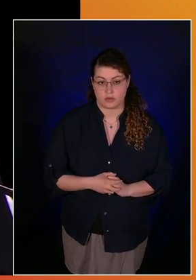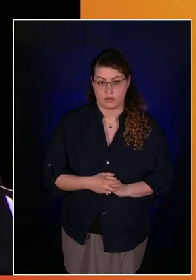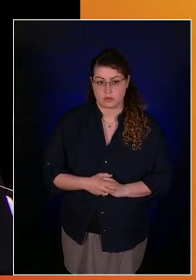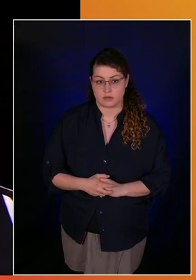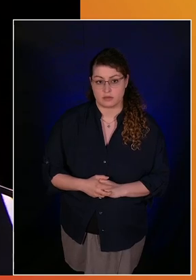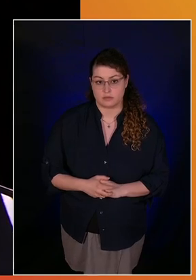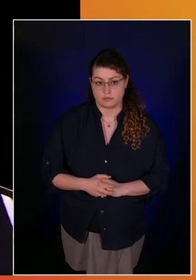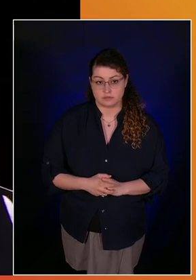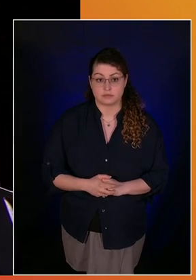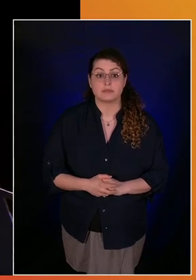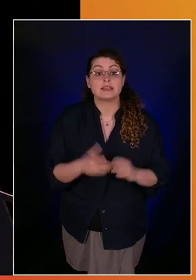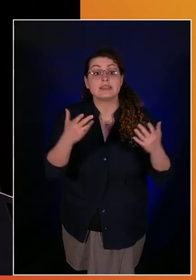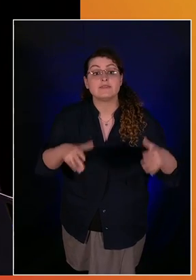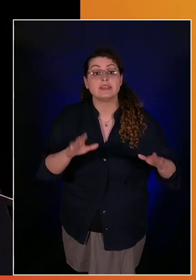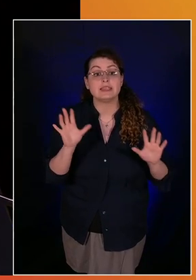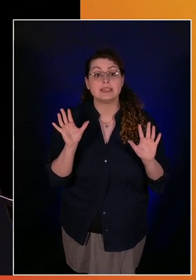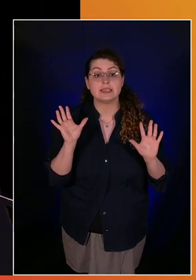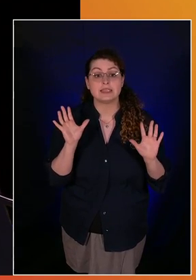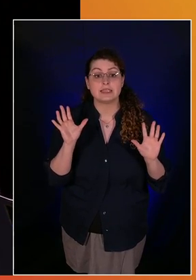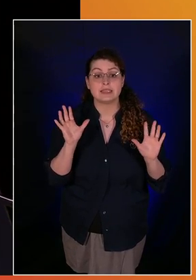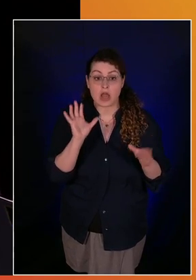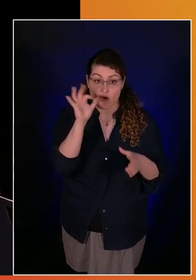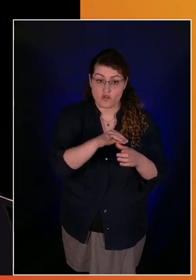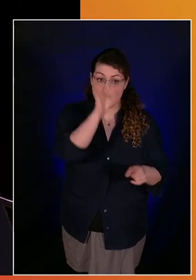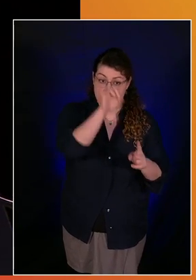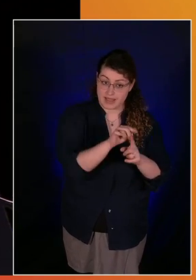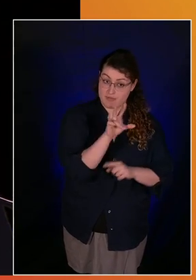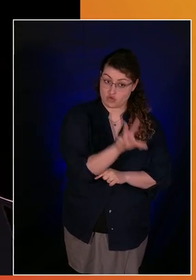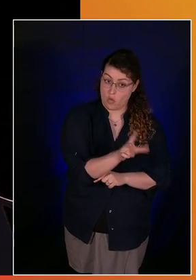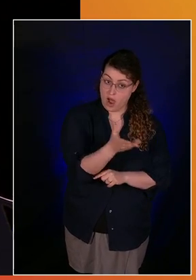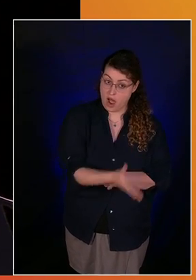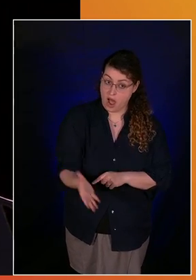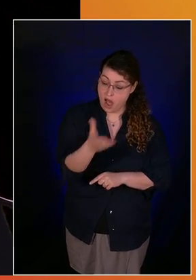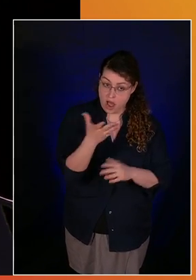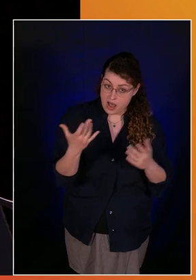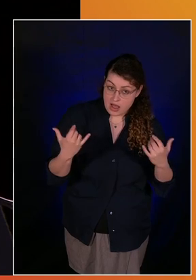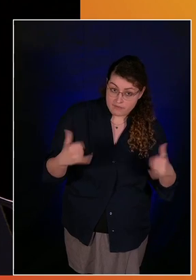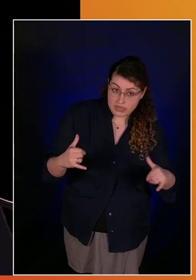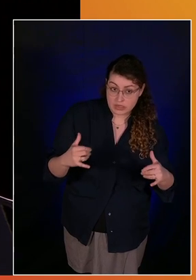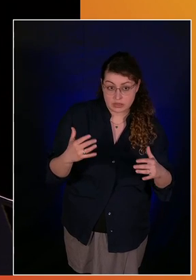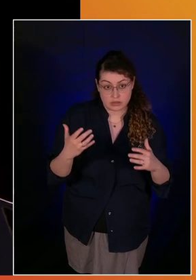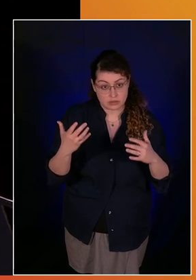voilà c'est bon est-ce que le vote sur le thème 3 mes camarade vous en êtes